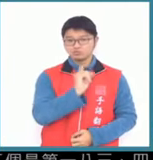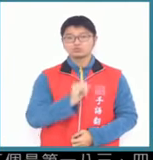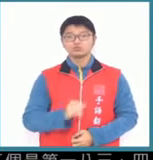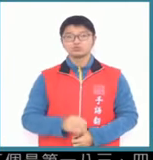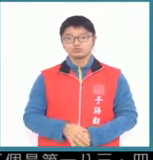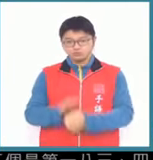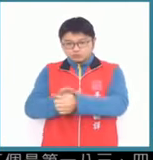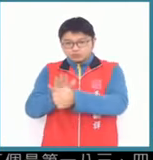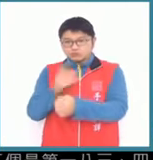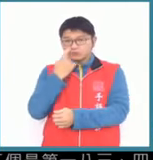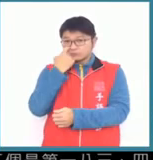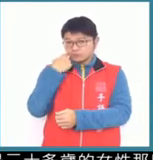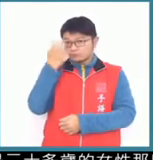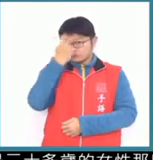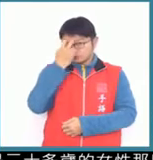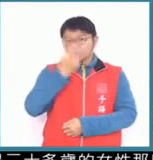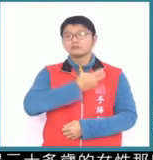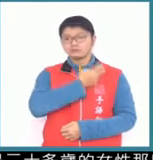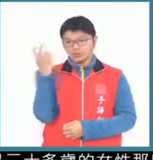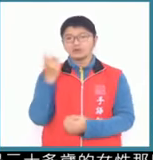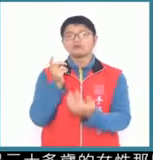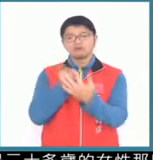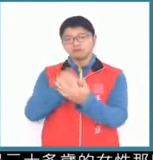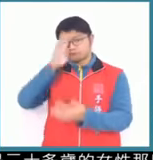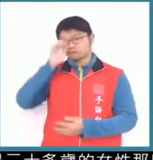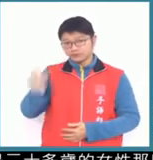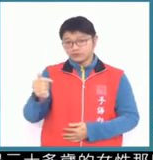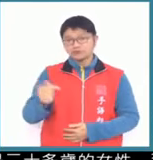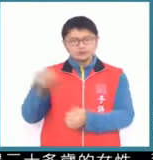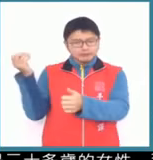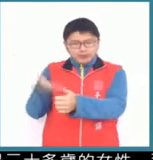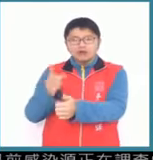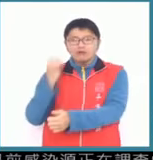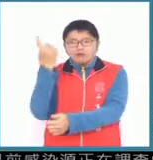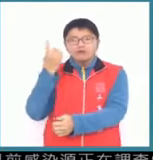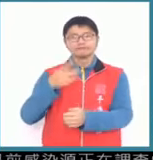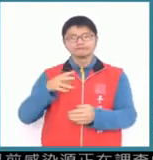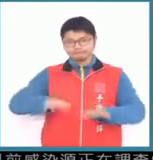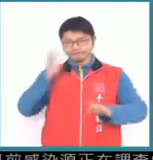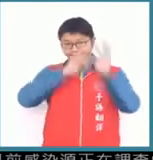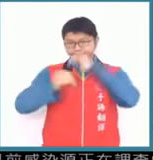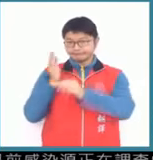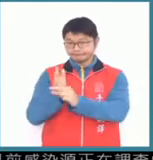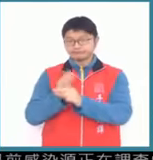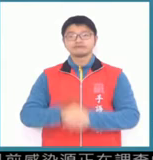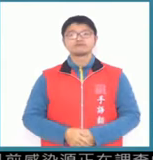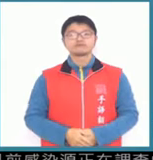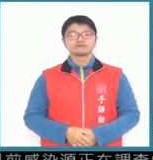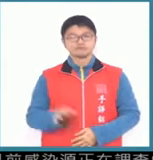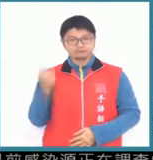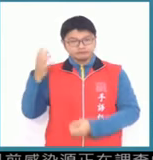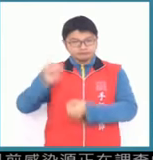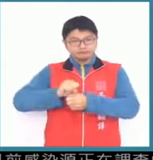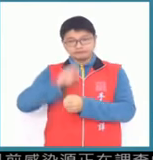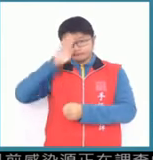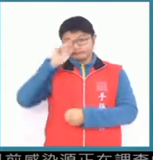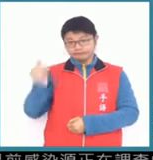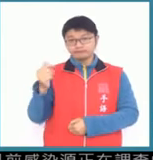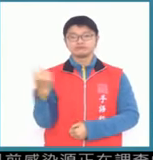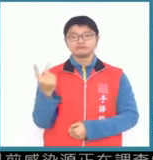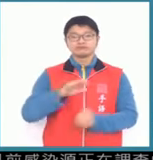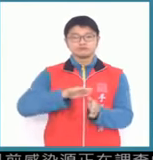后确诊，那目前感染源正在调查中。好，这是两个这个新增的个案。另外